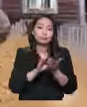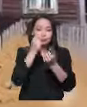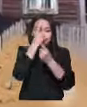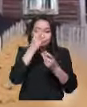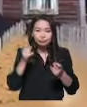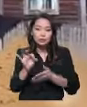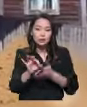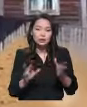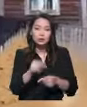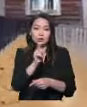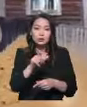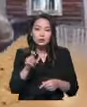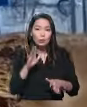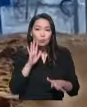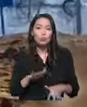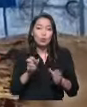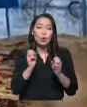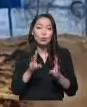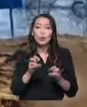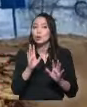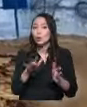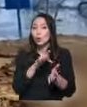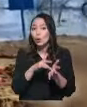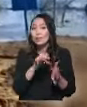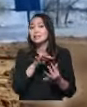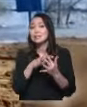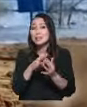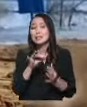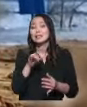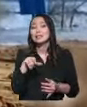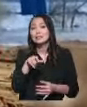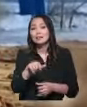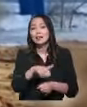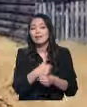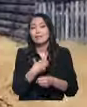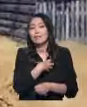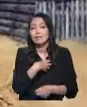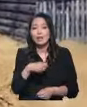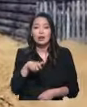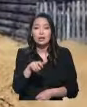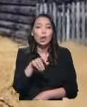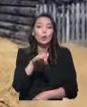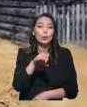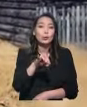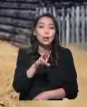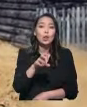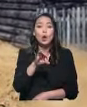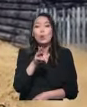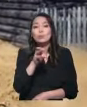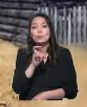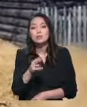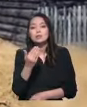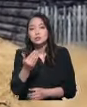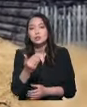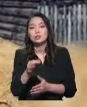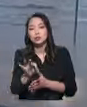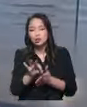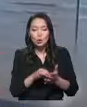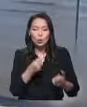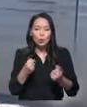эвакуация. Паводок угрожает не только городам и селам, но и трассе федерального значения Тюмень-Омск. Ее в срочном